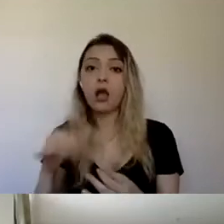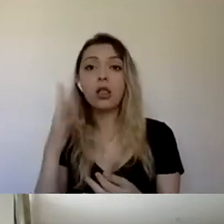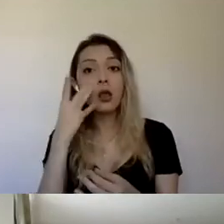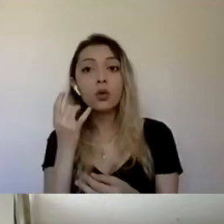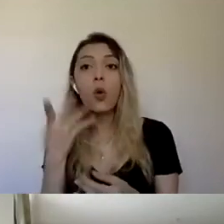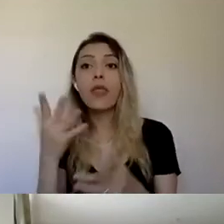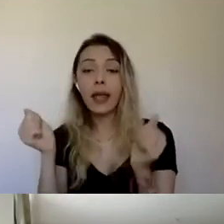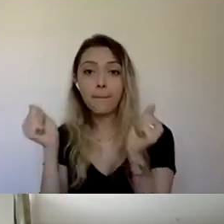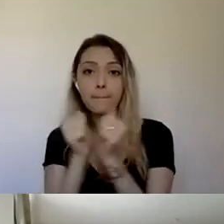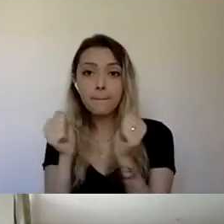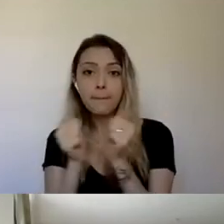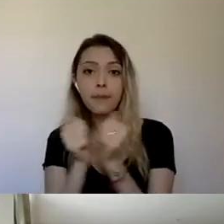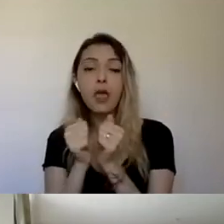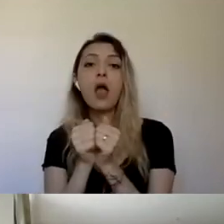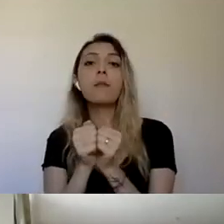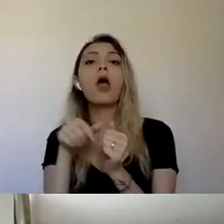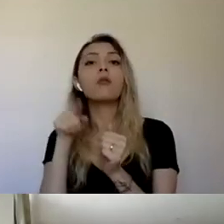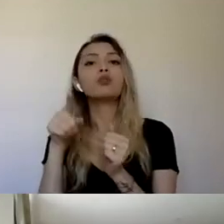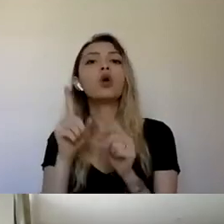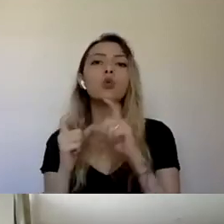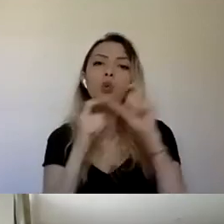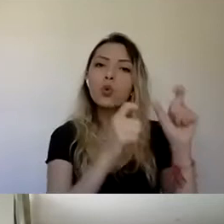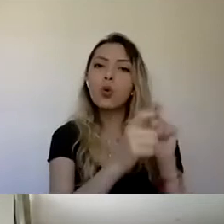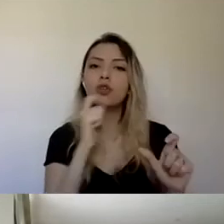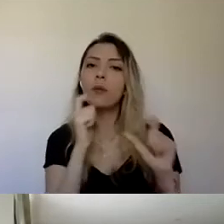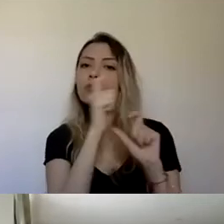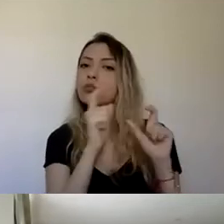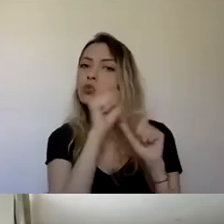göstergeleriyle sorduğunuz soruların yanıtını bulurken.